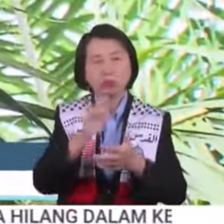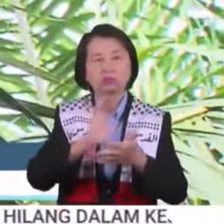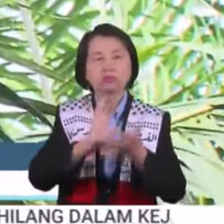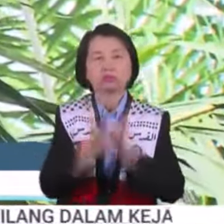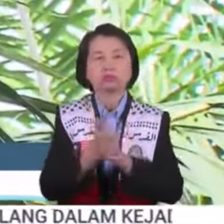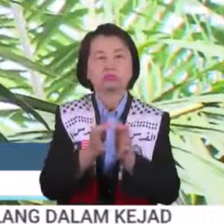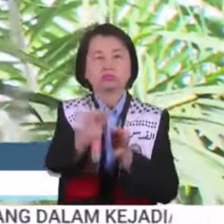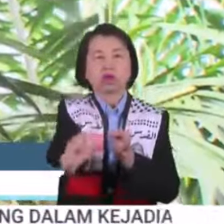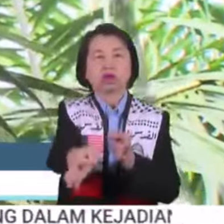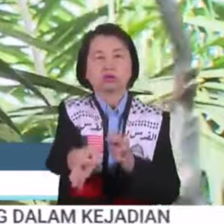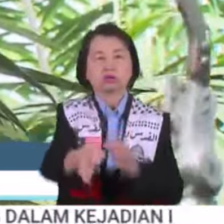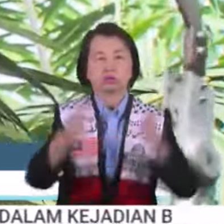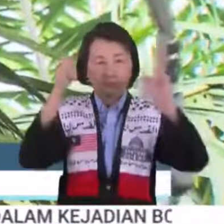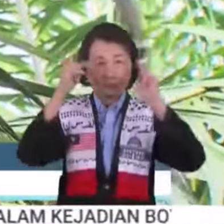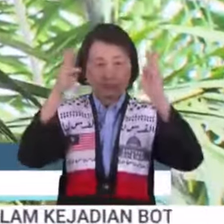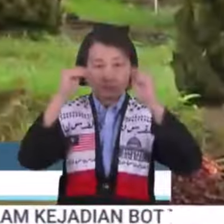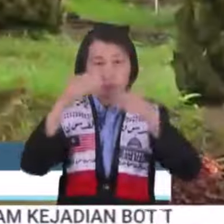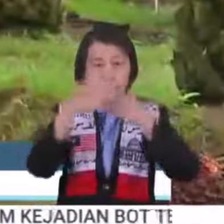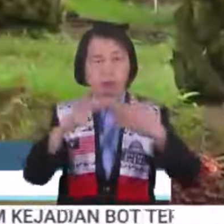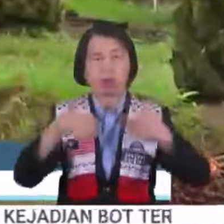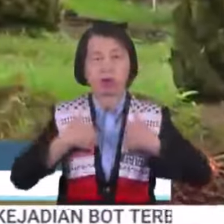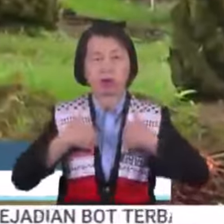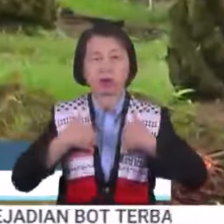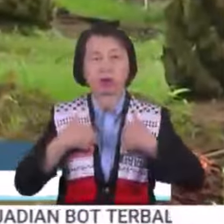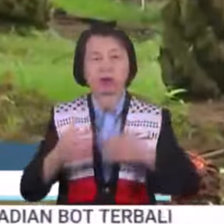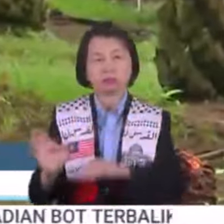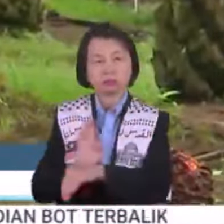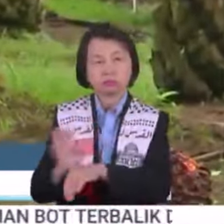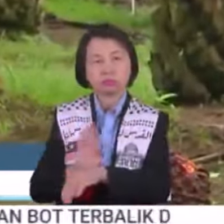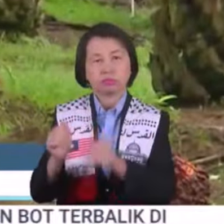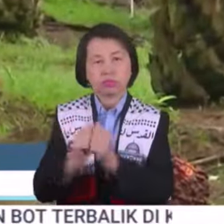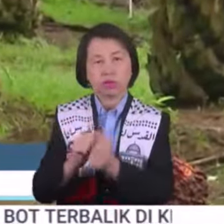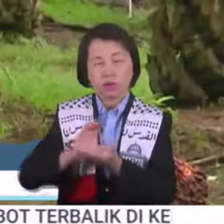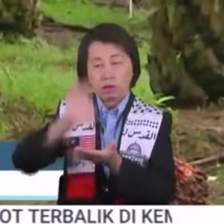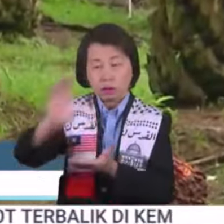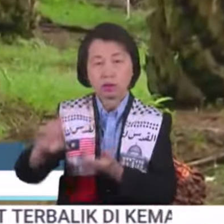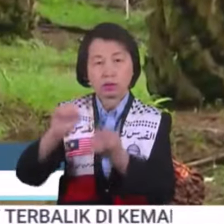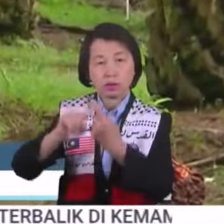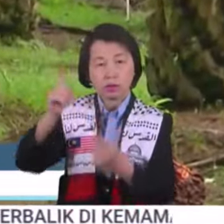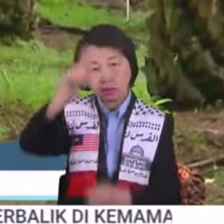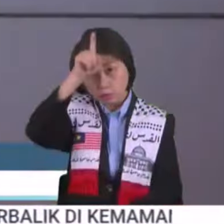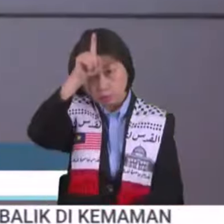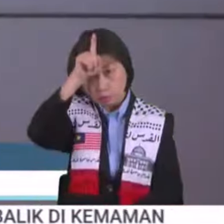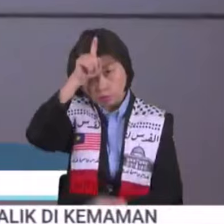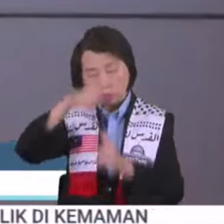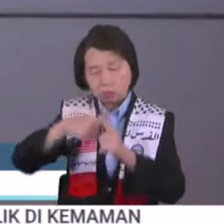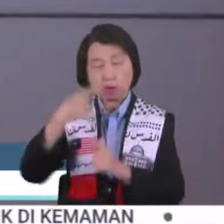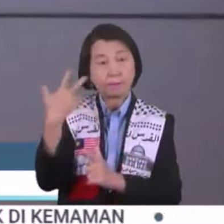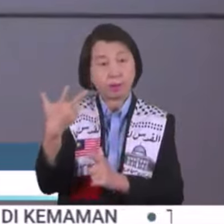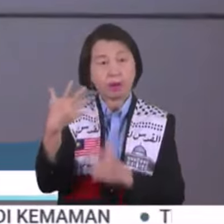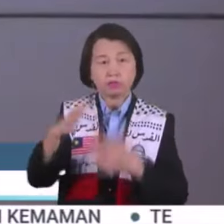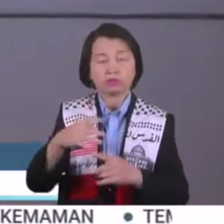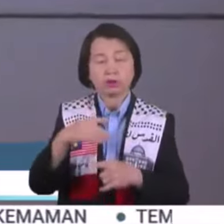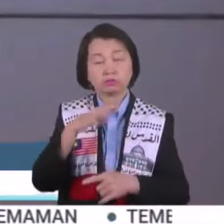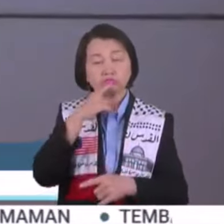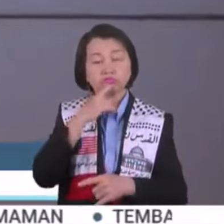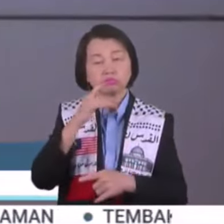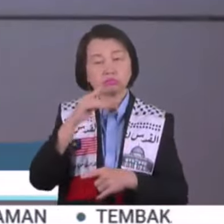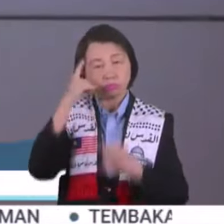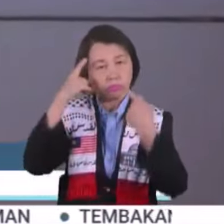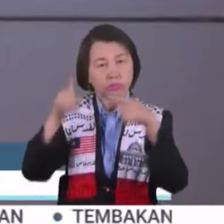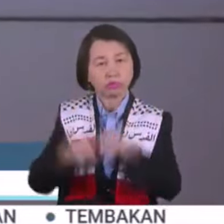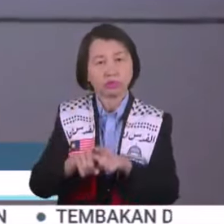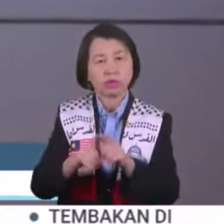Perdana Menteri Datuk Seri Anwar Ibrahim selepas mengadakan misi perdagangan dan pelaburan ke Jerman Mac lepas telah menyatakan persetujuan